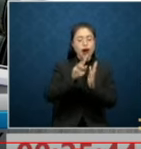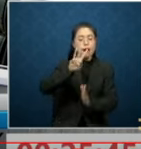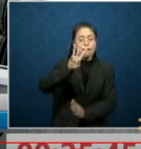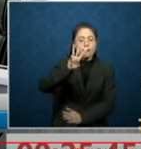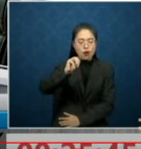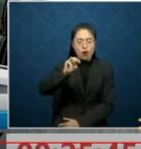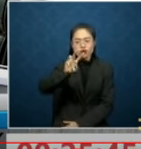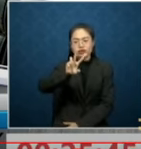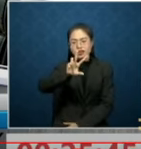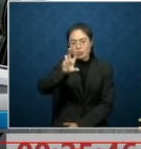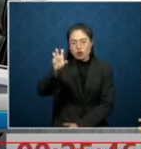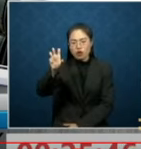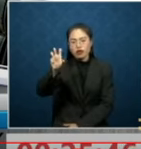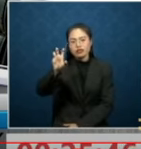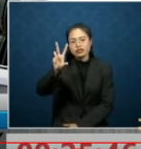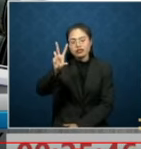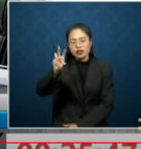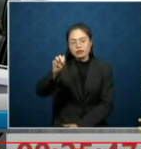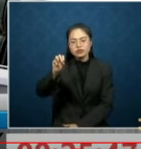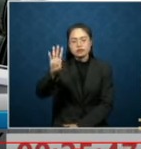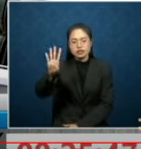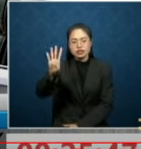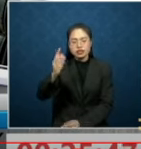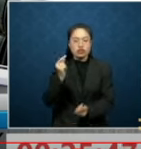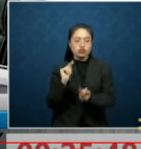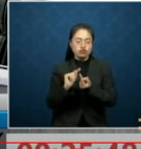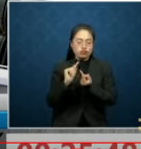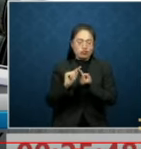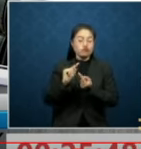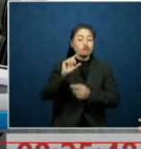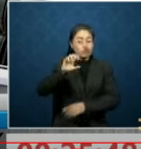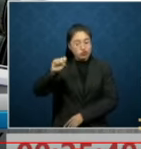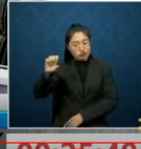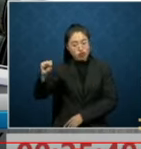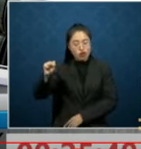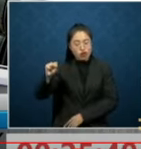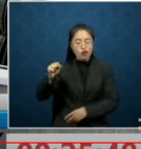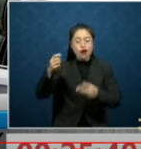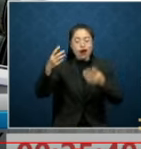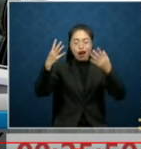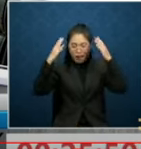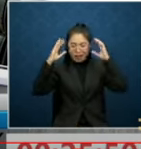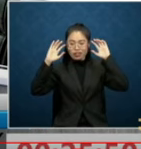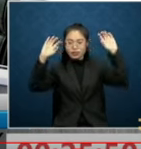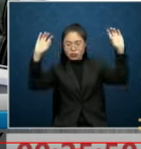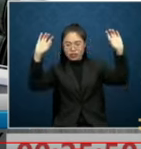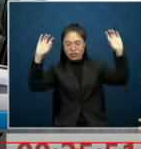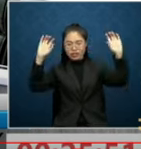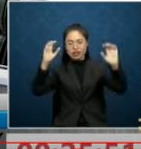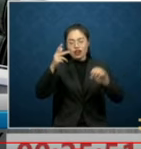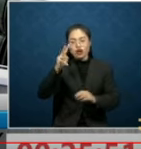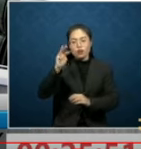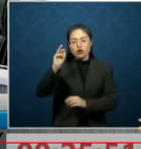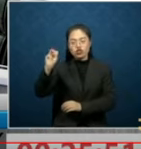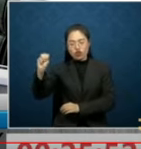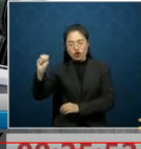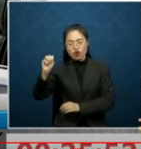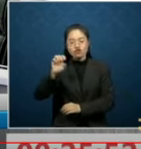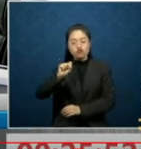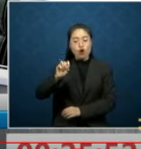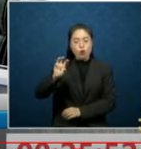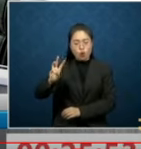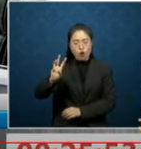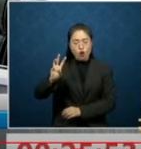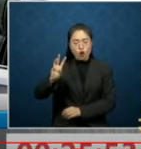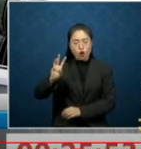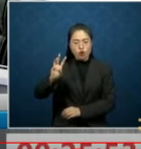งตำแหน่งทางการเมืองก็คือนายกรัฐมนตรีและรัฐมนตรีส.ส.และส.ว.นะครับผู้ดำรงใน